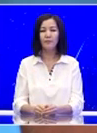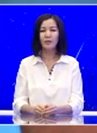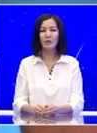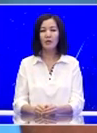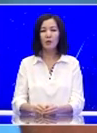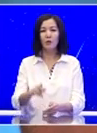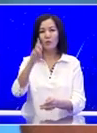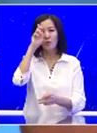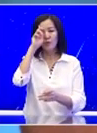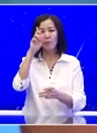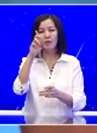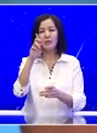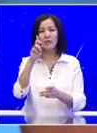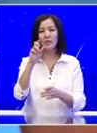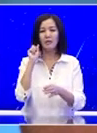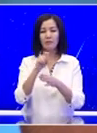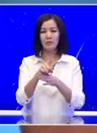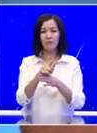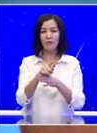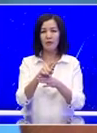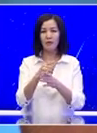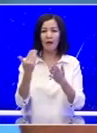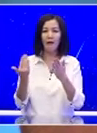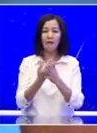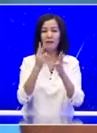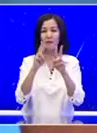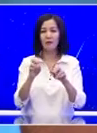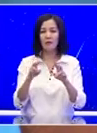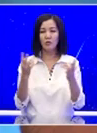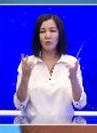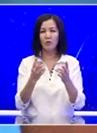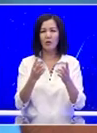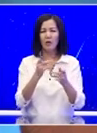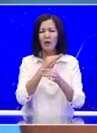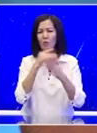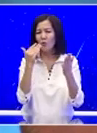үкіметке тапсырмағым осы қайтадан қарасып керек. Бір